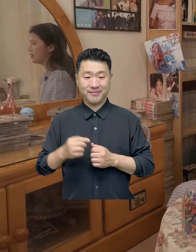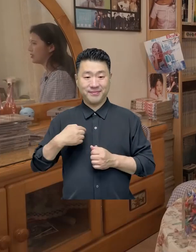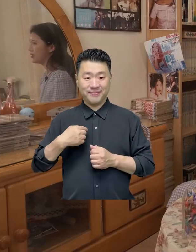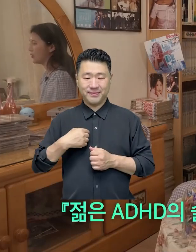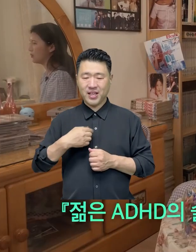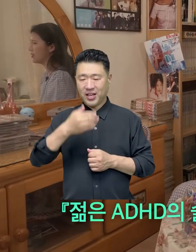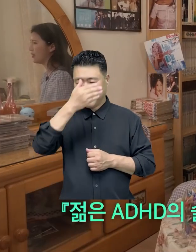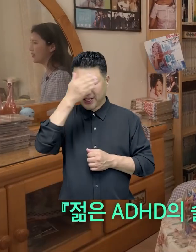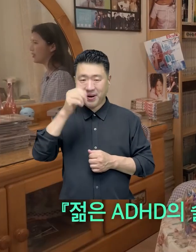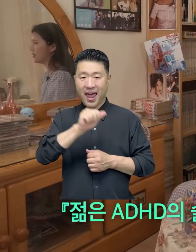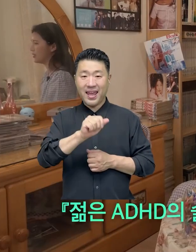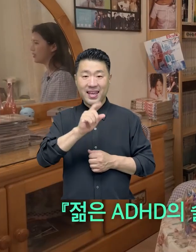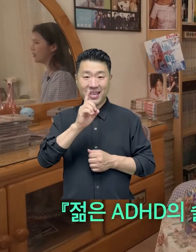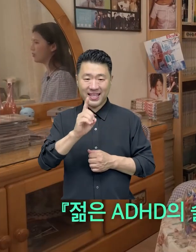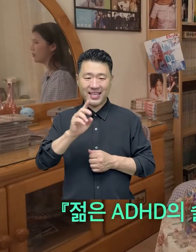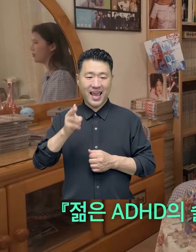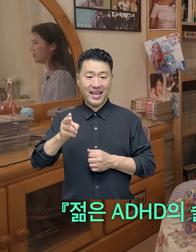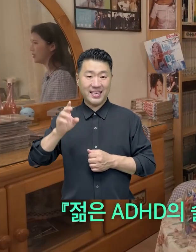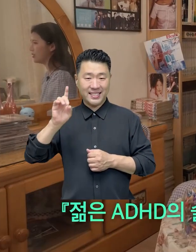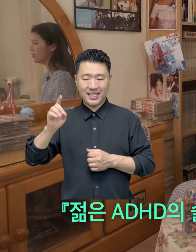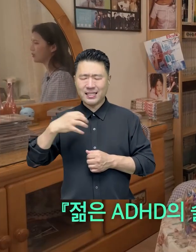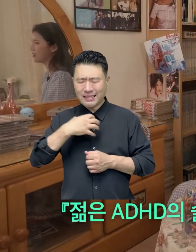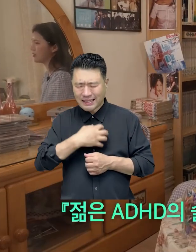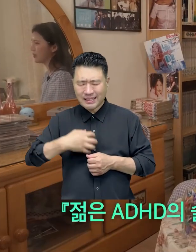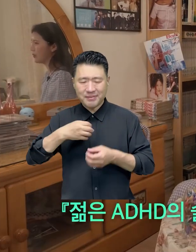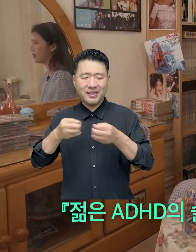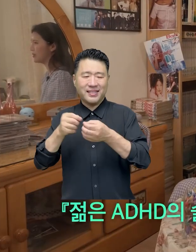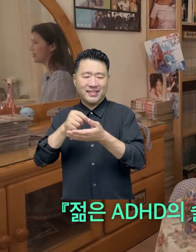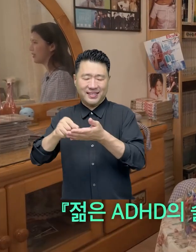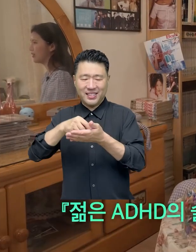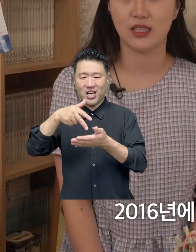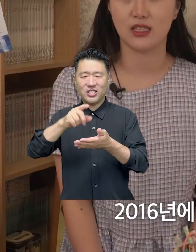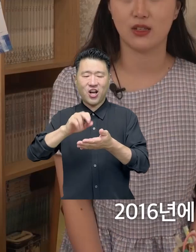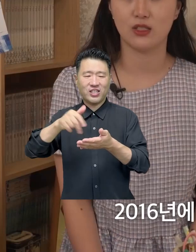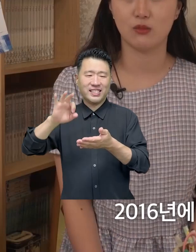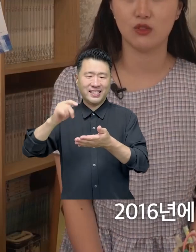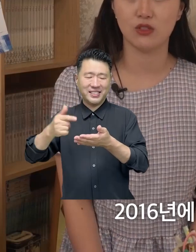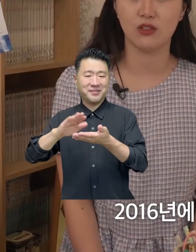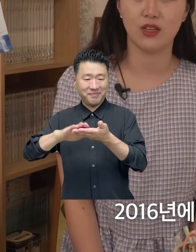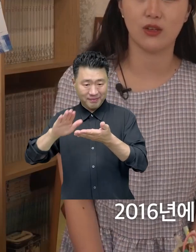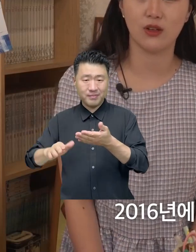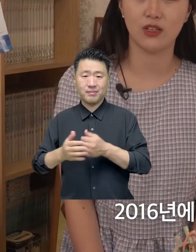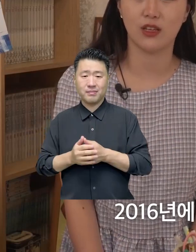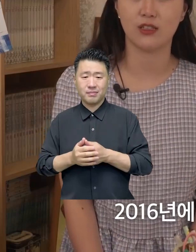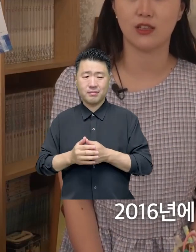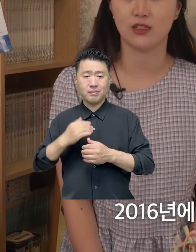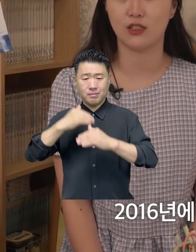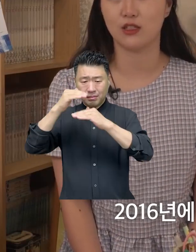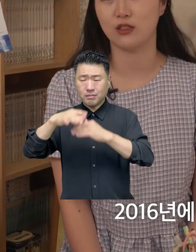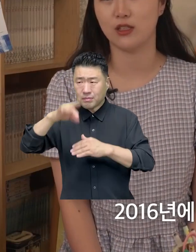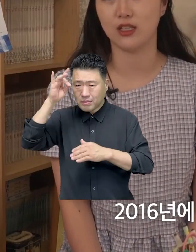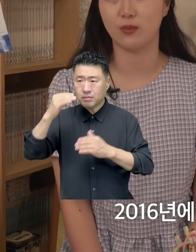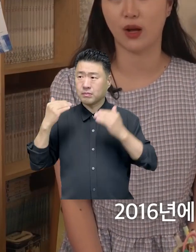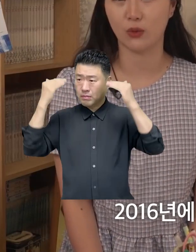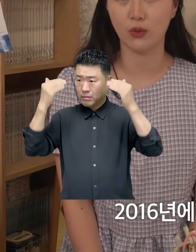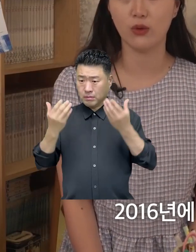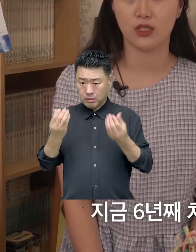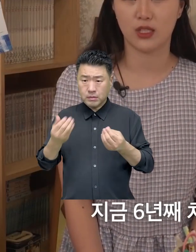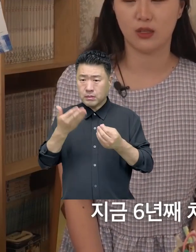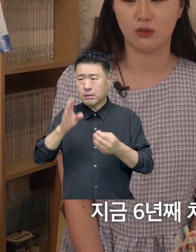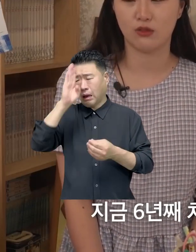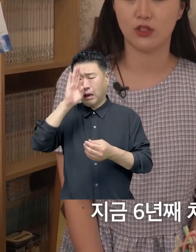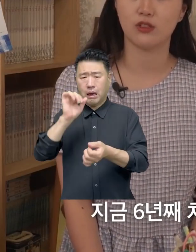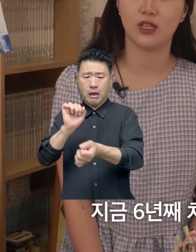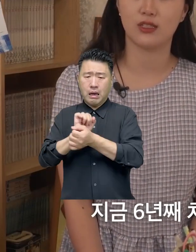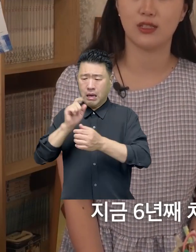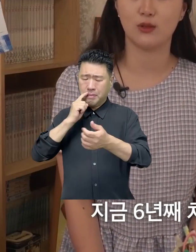안녕하세요. 저는 젊은 ADHD의 슬픔을 쓴 정지음이라고 합니다. 2016년에 성인 ADHD 진단을 받고